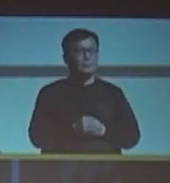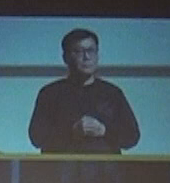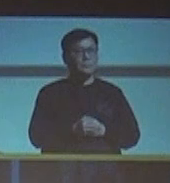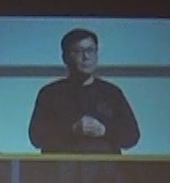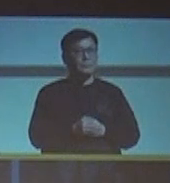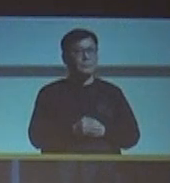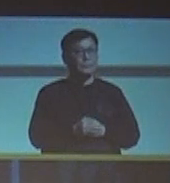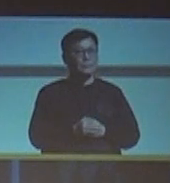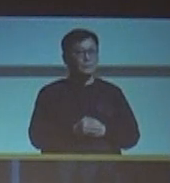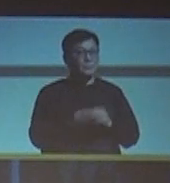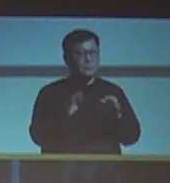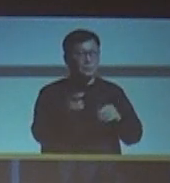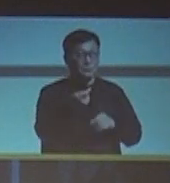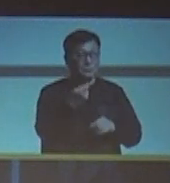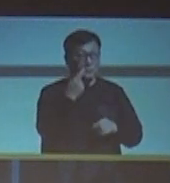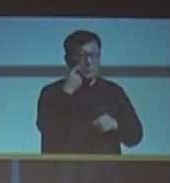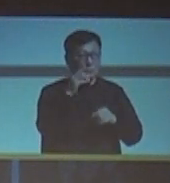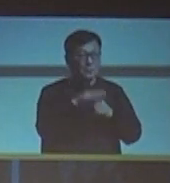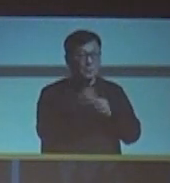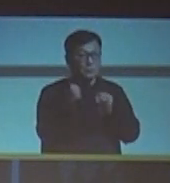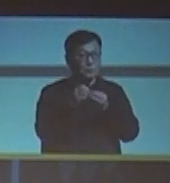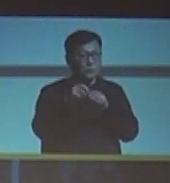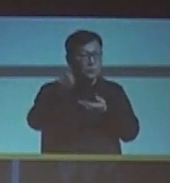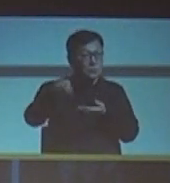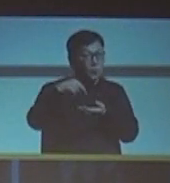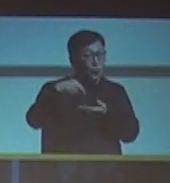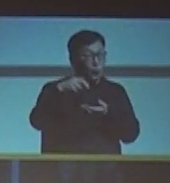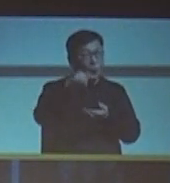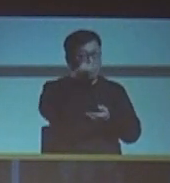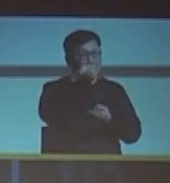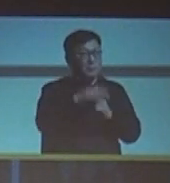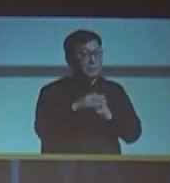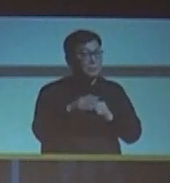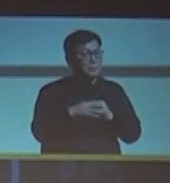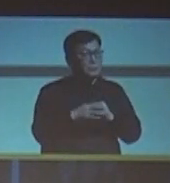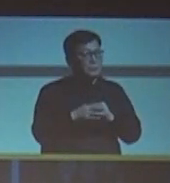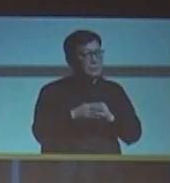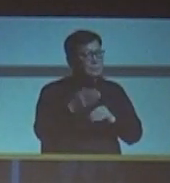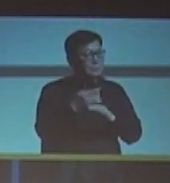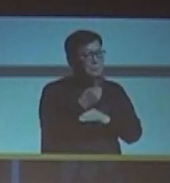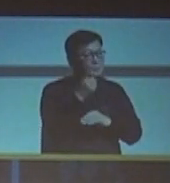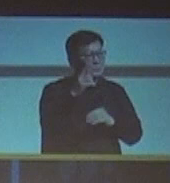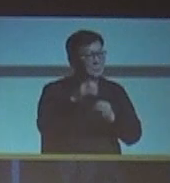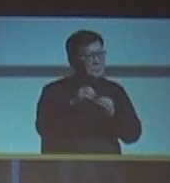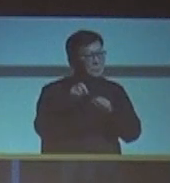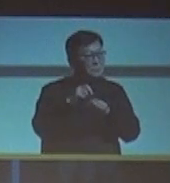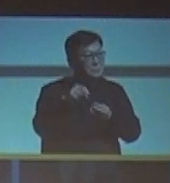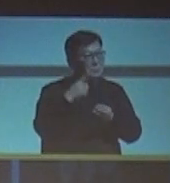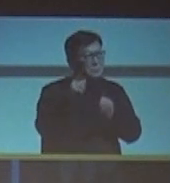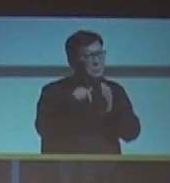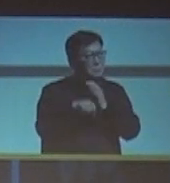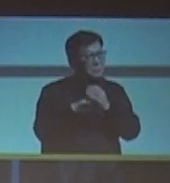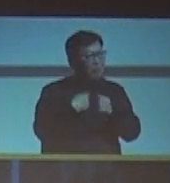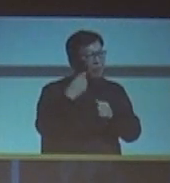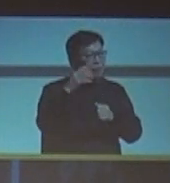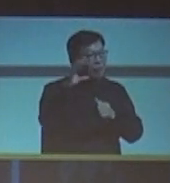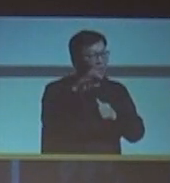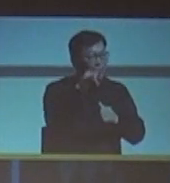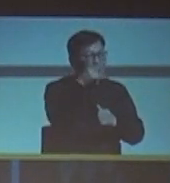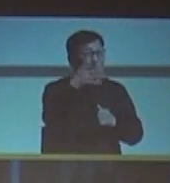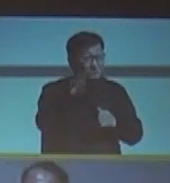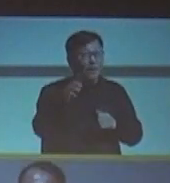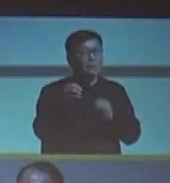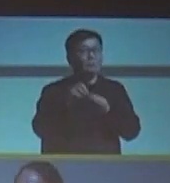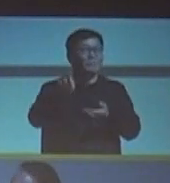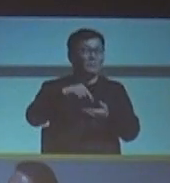아, 이 공연을 보시면서 또 문자를 하시는 분들이 계시더라고요. 네. 어, 다른 데서 문자면 되게 혼이 나지만 저희는 괜찮습니다.